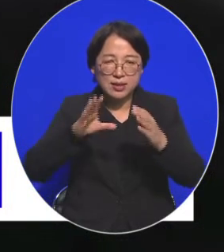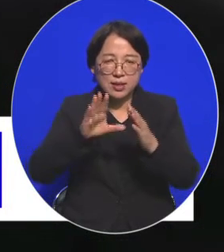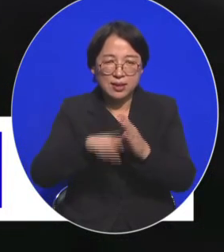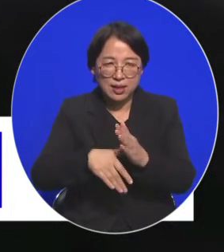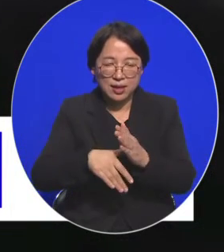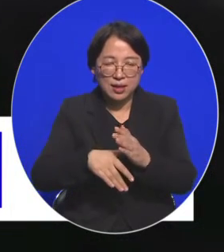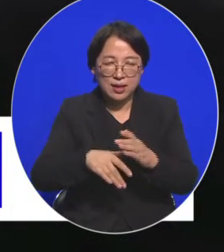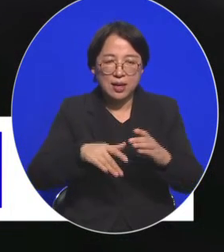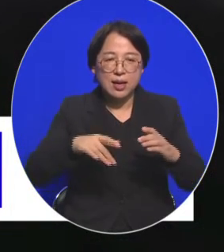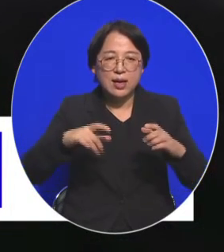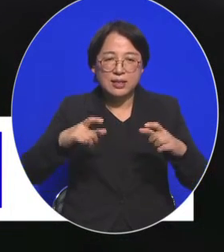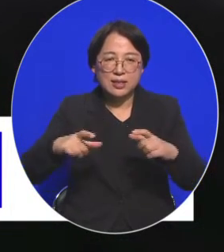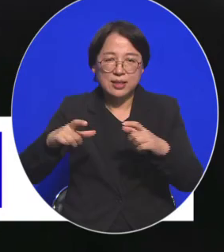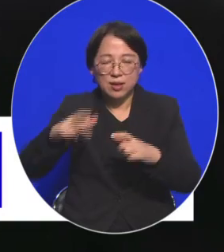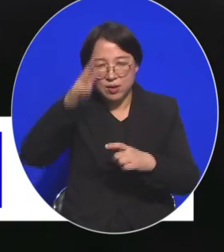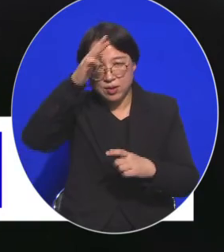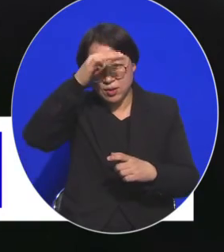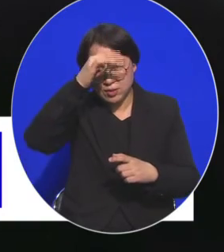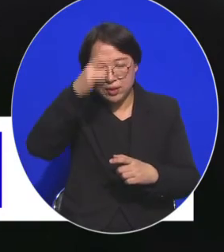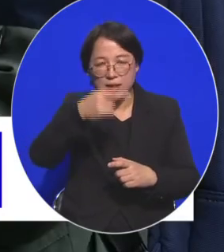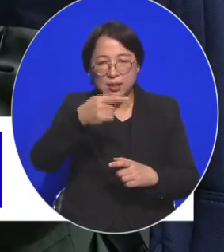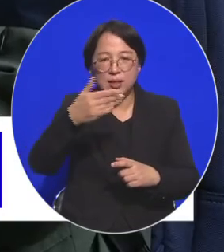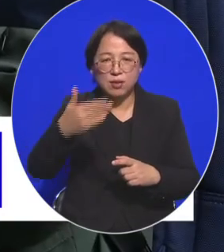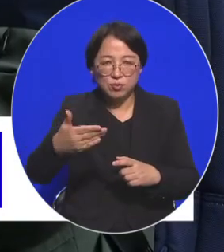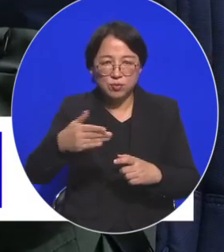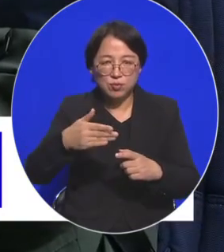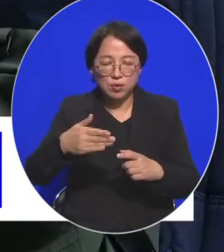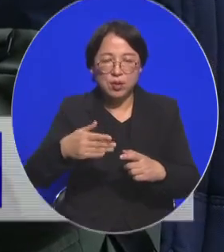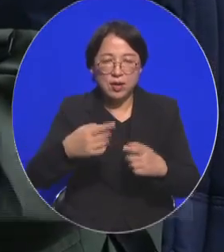경찰서 소방서 등 협력 체계에 대한 의견을 나눴습니다